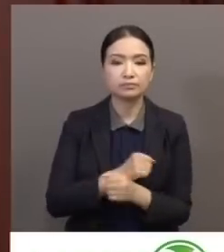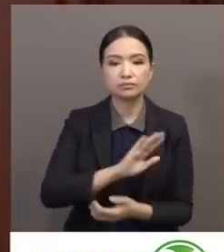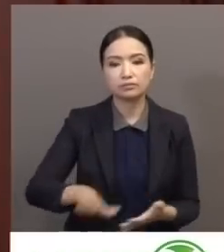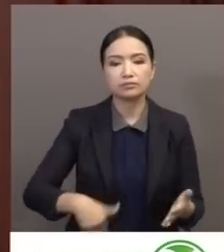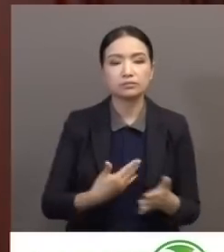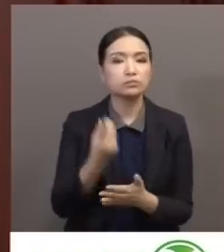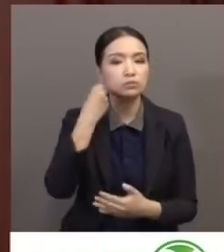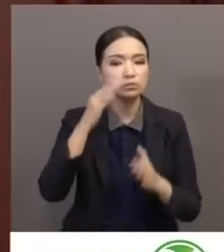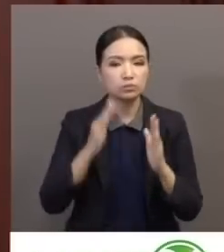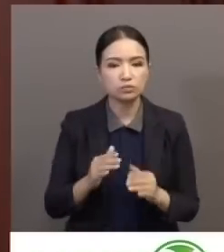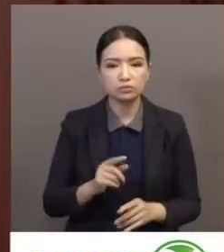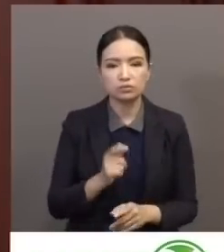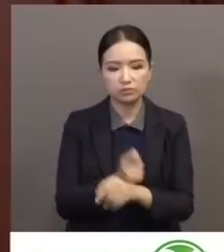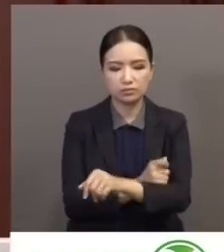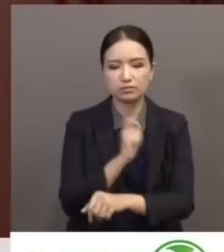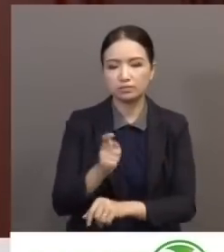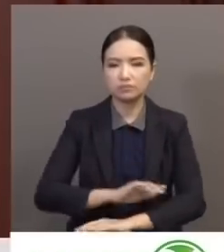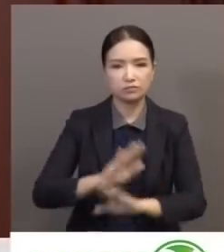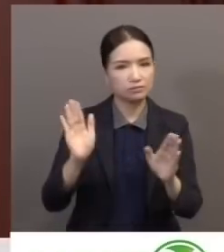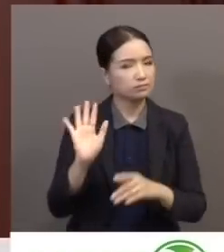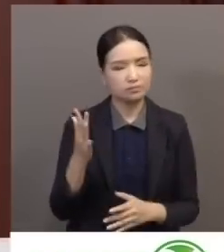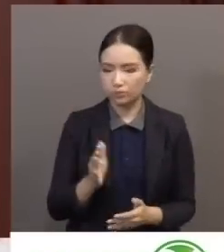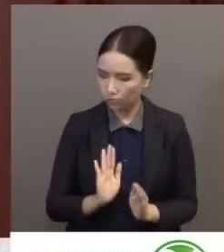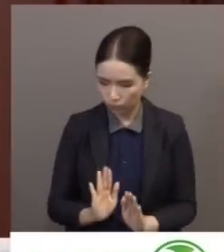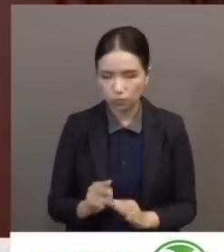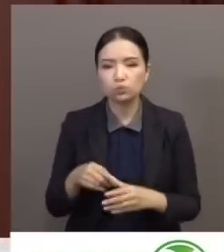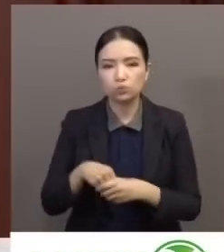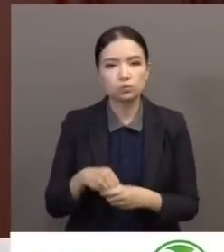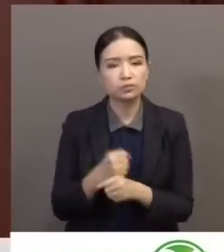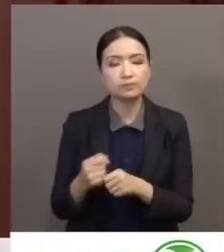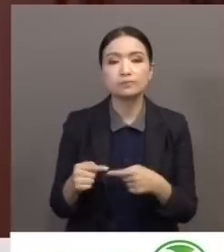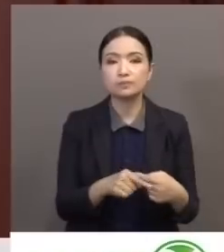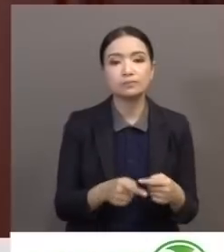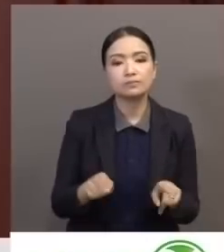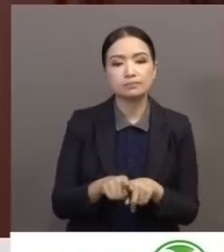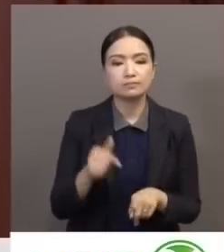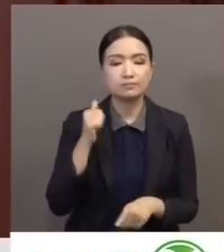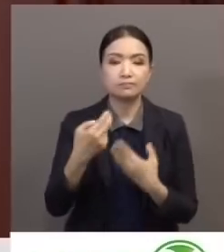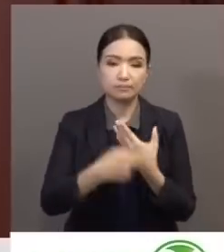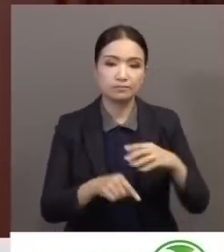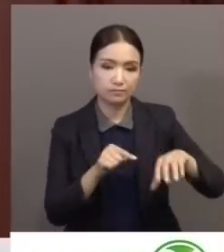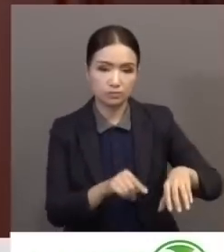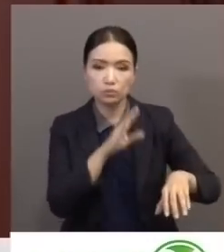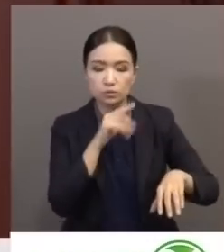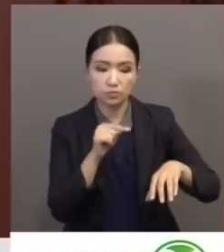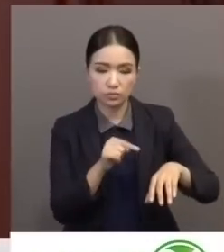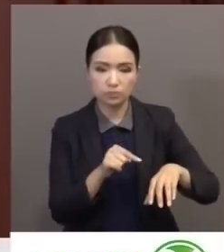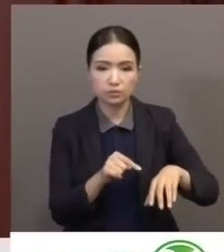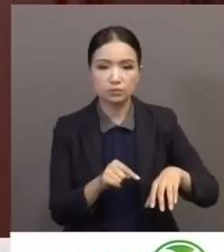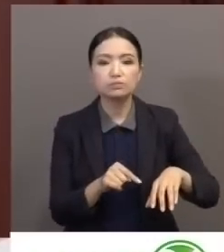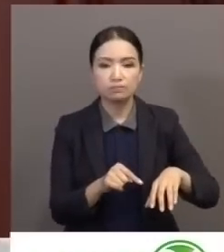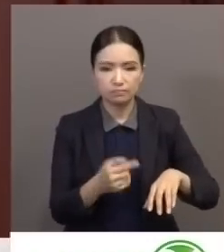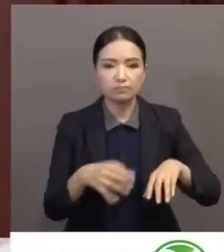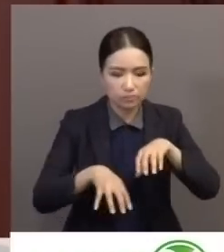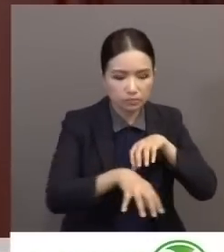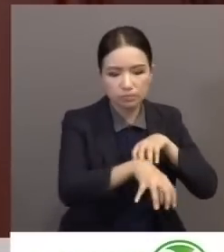ไม่มีการยกเลิกการจ้างนะคะยังเก็บต่อไปเพราะว่าโรงแรมเองเนี่ยถ้าดูสินเตอร์เนชั่นแนลเนี่ยเรามีโร